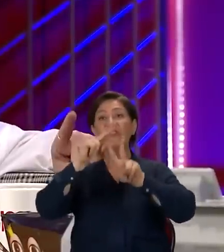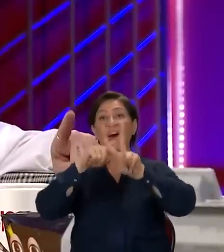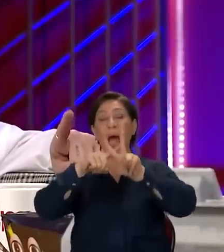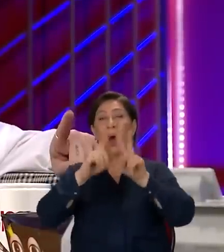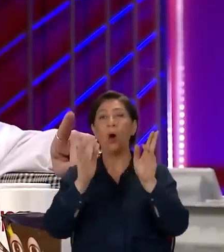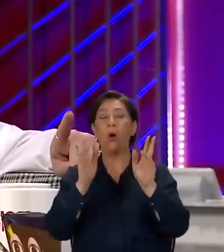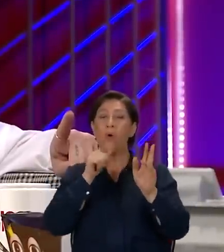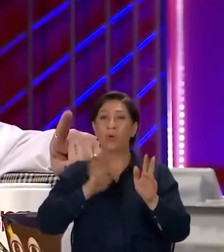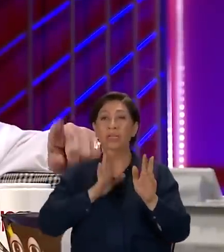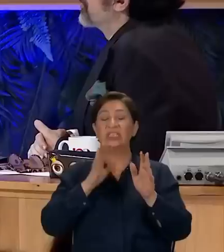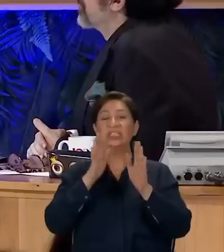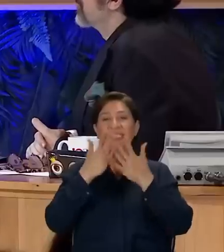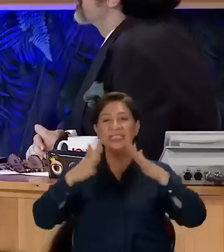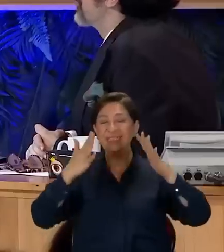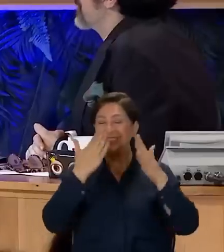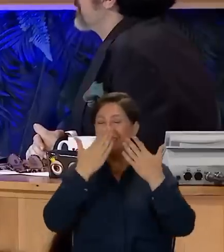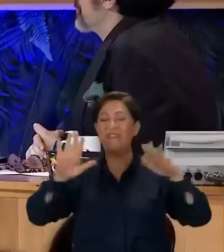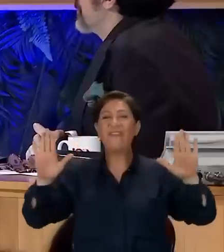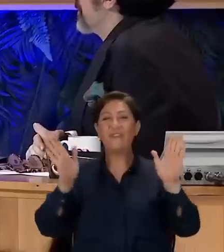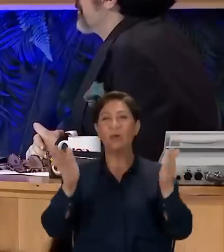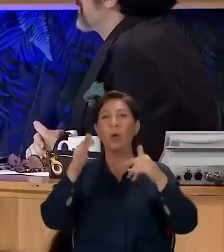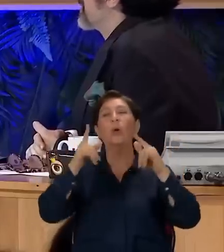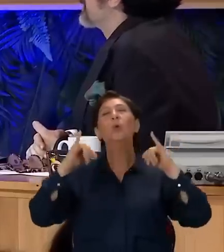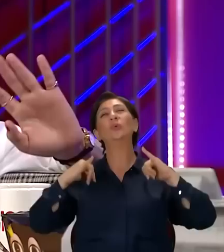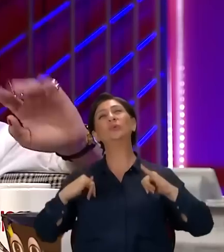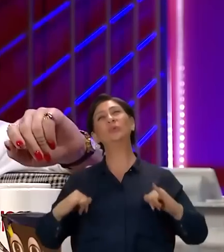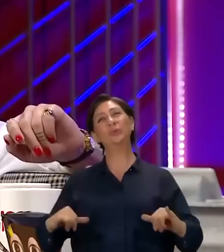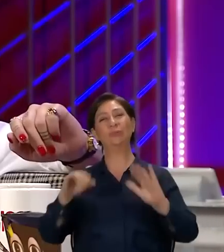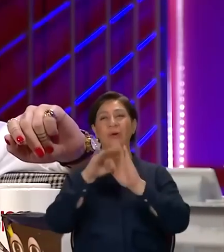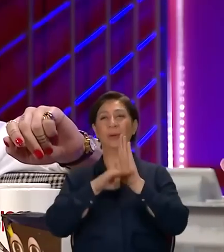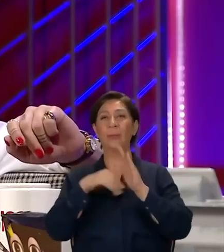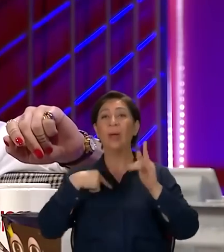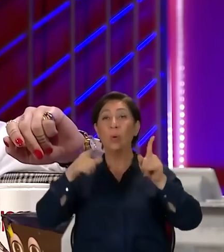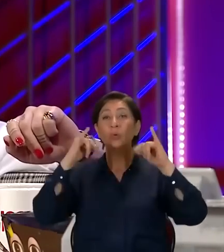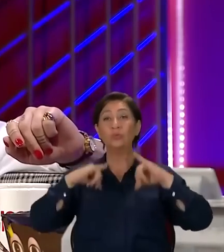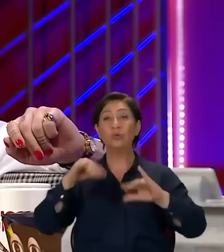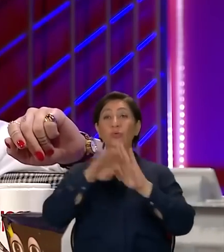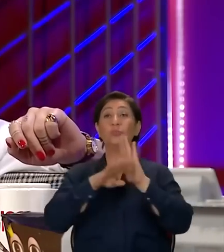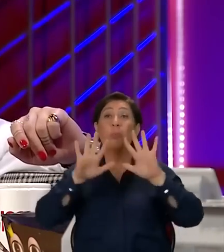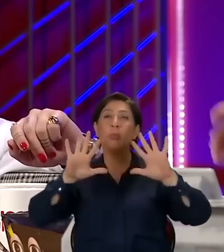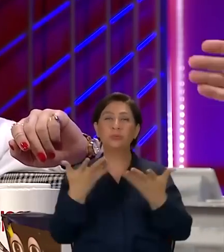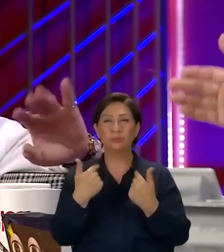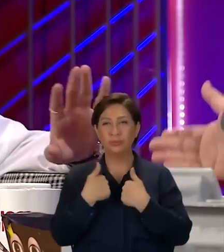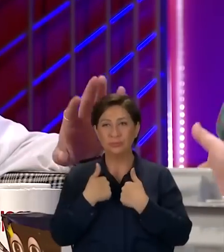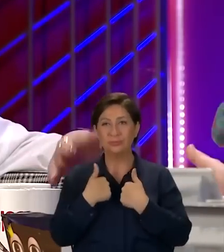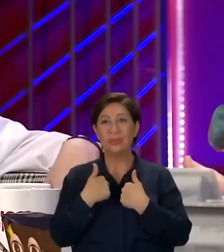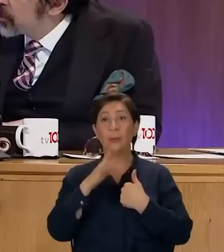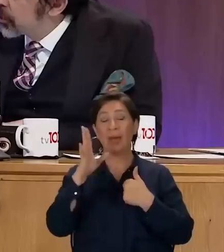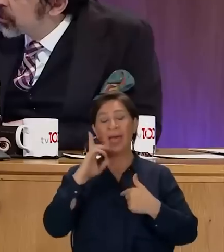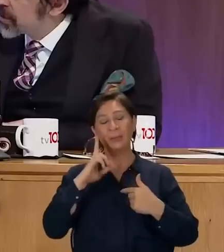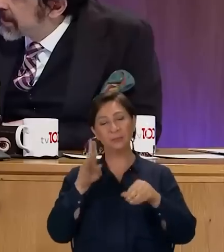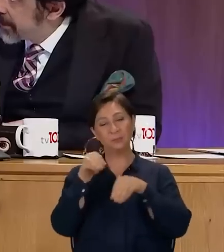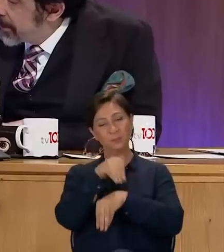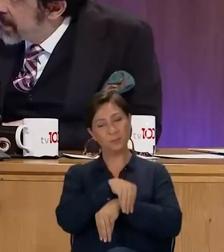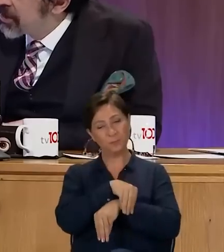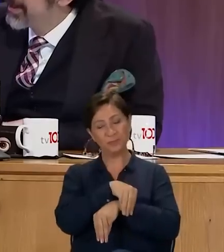Şeffaf Oda programıydı. Şeffaf Oda programı, huzur programı diyorum ben ona. O huzuru öyle bir bozmuşum ki. Yapma yahu. Orada ama herkes çok hanım hanımcık